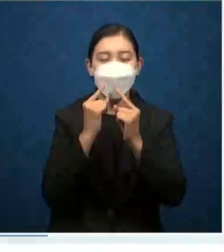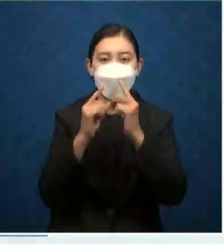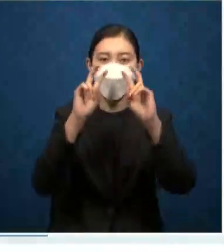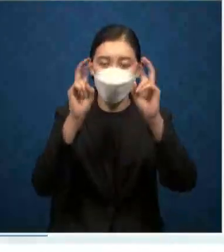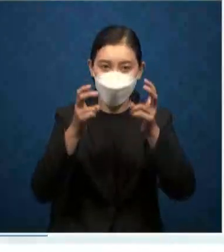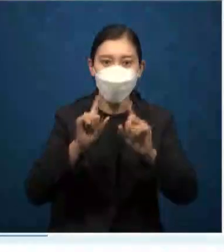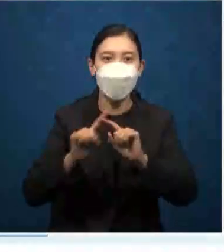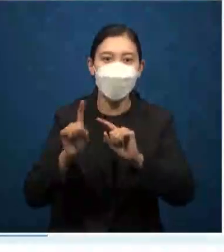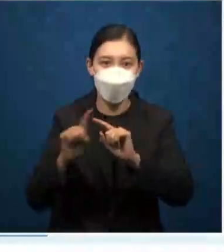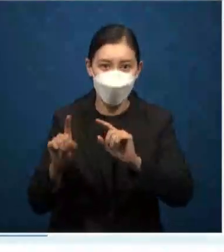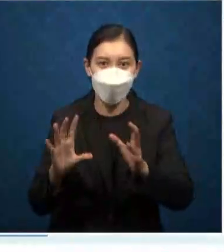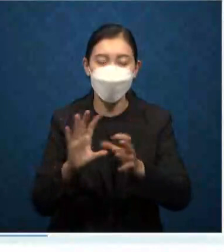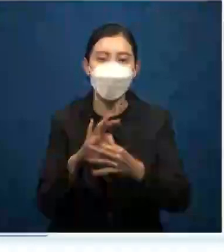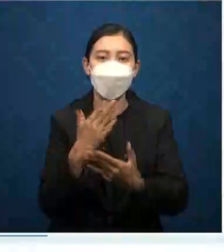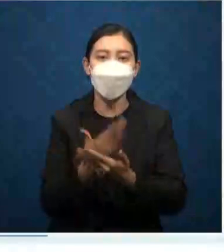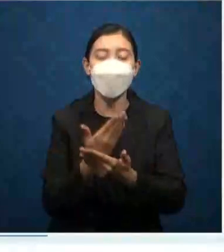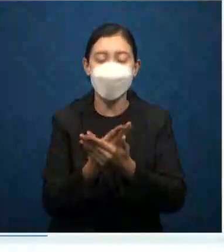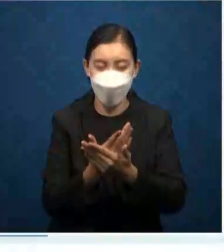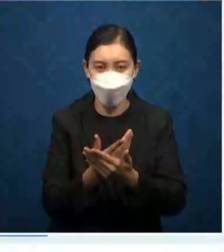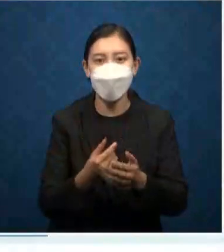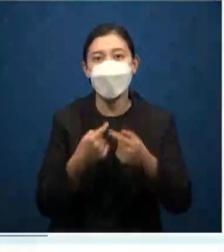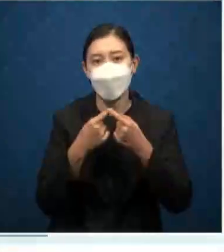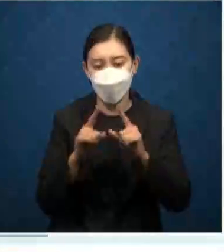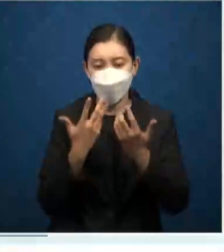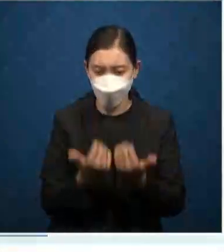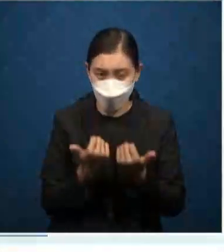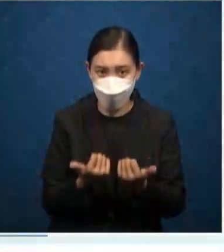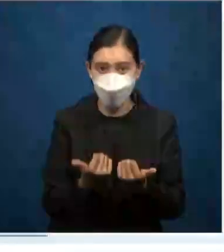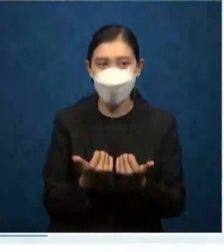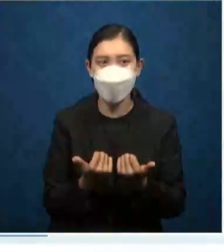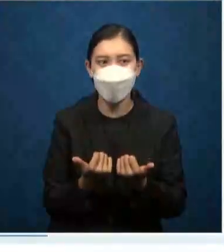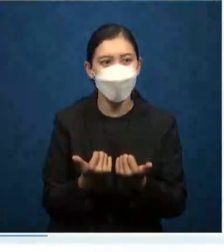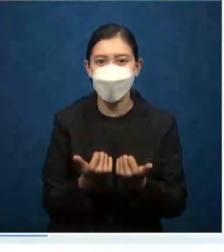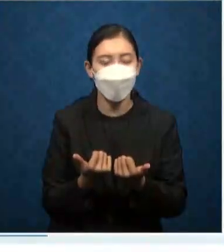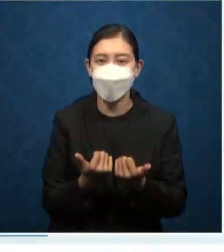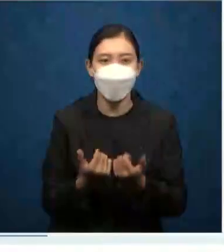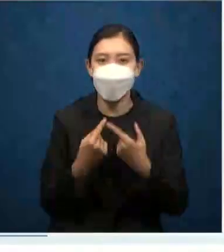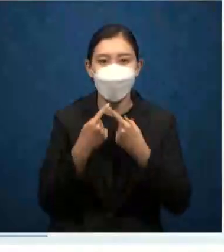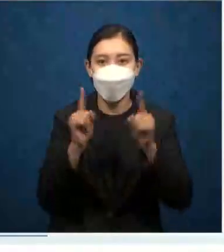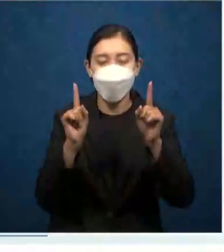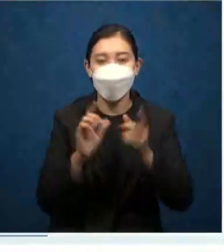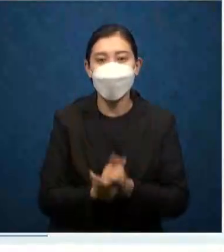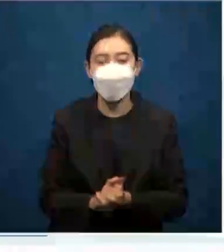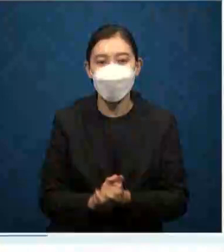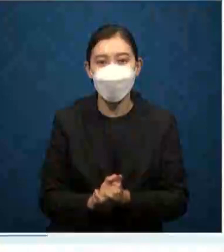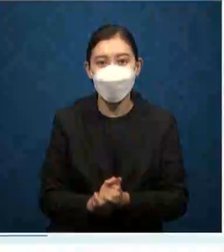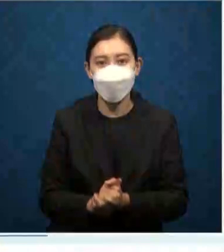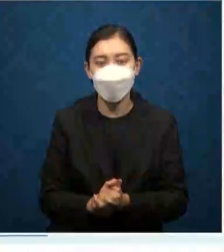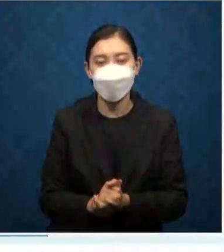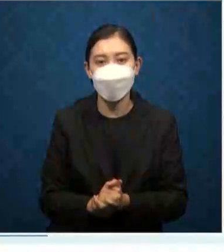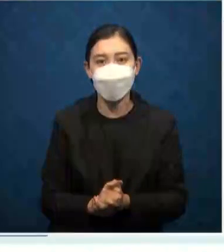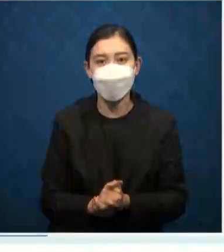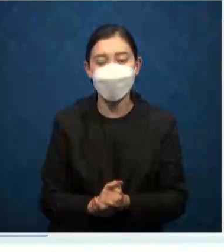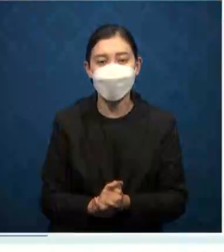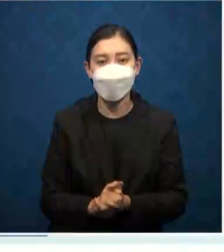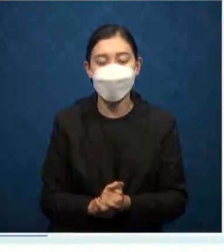อยู่เรื่อยแต่ในความเป็นจริงที่ถึงขณะนี้มันไม่ได้เกิดรูปแบบนั้นเลยนะครับมันตรงกันข้ามอย่างที่ผมกราบเรียนท่านประธานที่เ